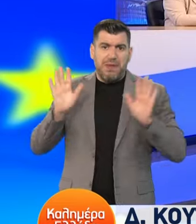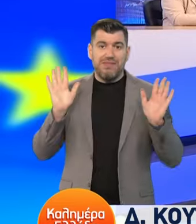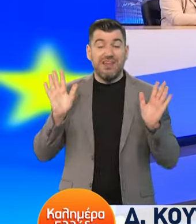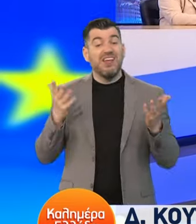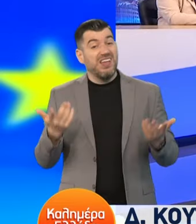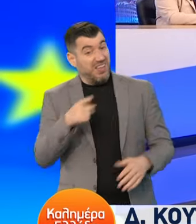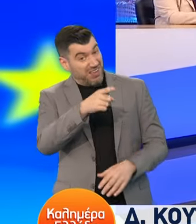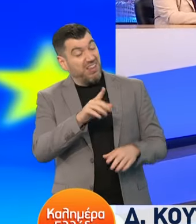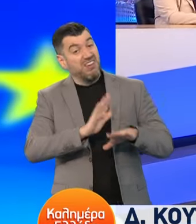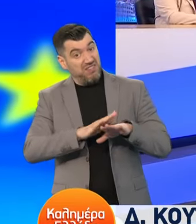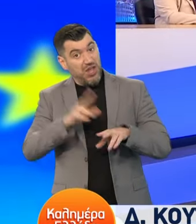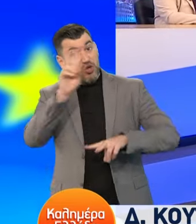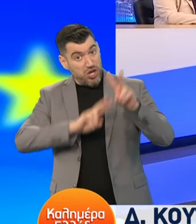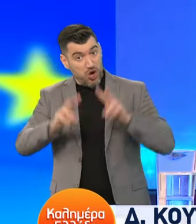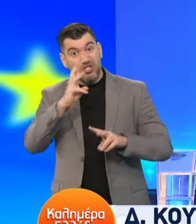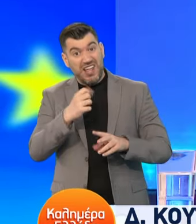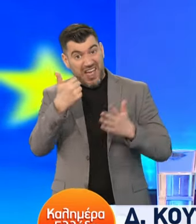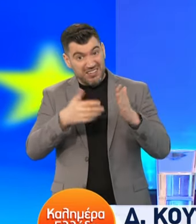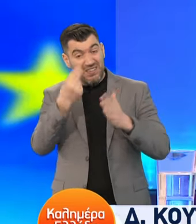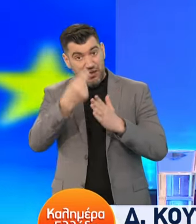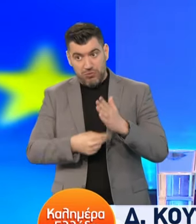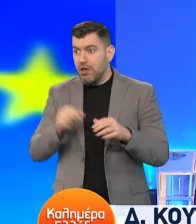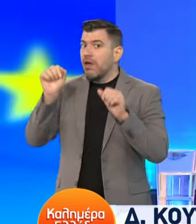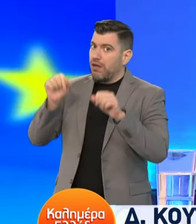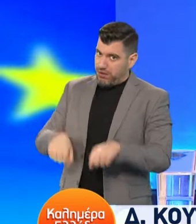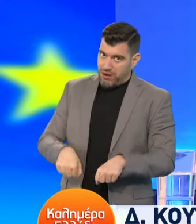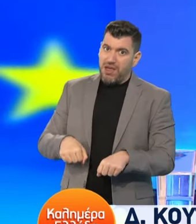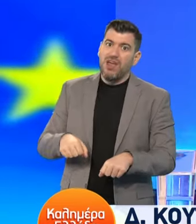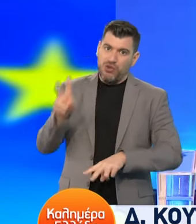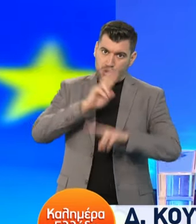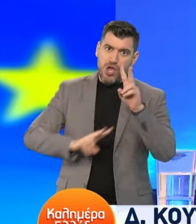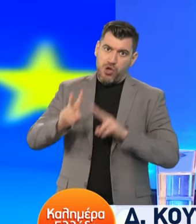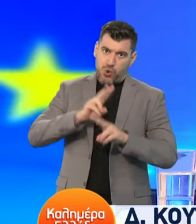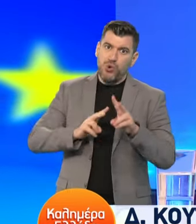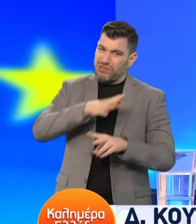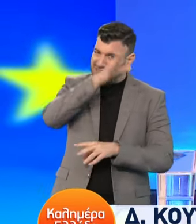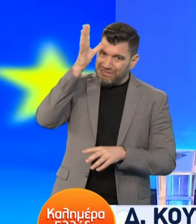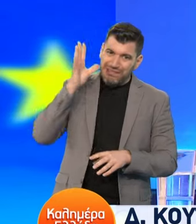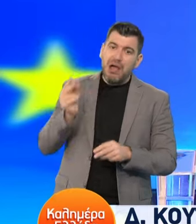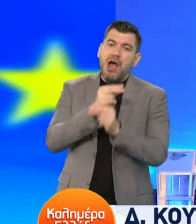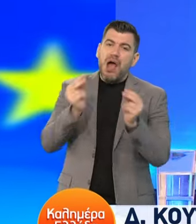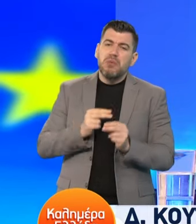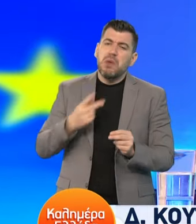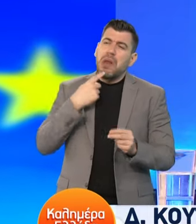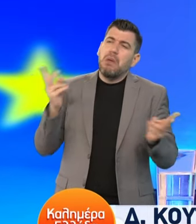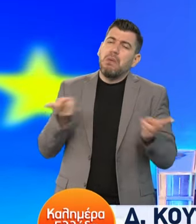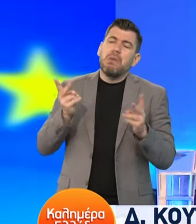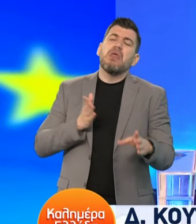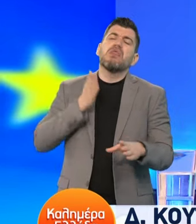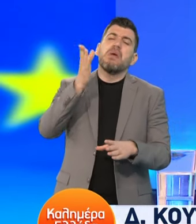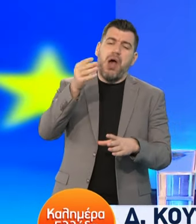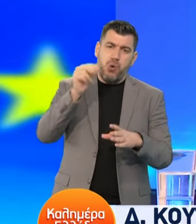36 βαθμούς. Είναι και ο καιρός και το παίρνει πάρα πολύ χαλαρά. Υπάρχει και μια άποψη η οποία έχει πιο